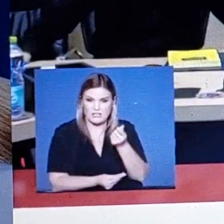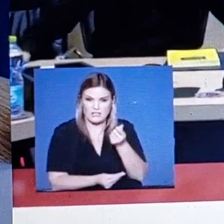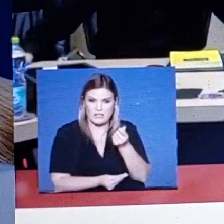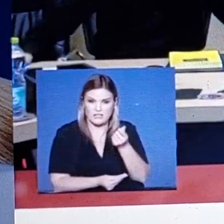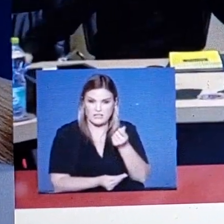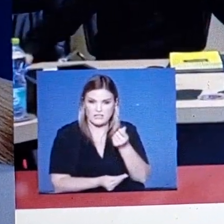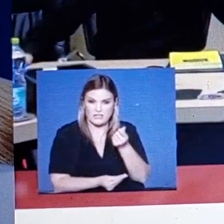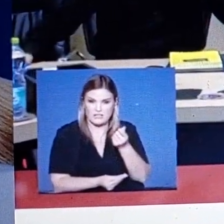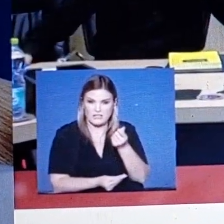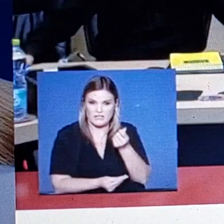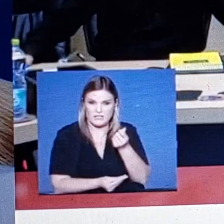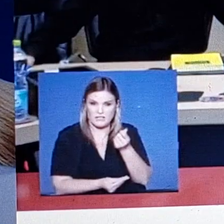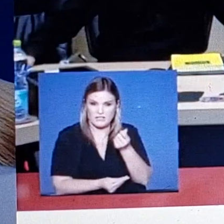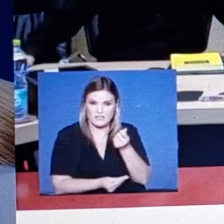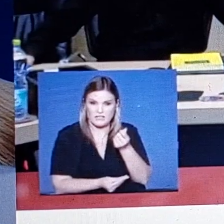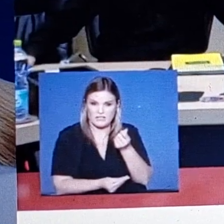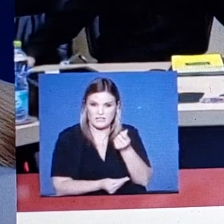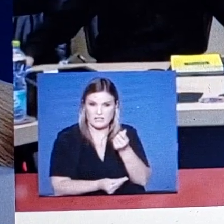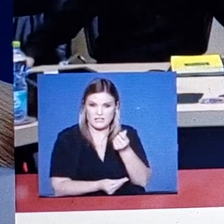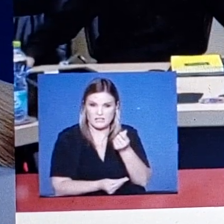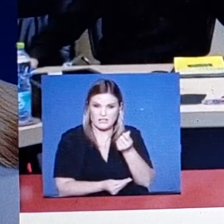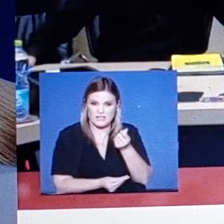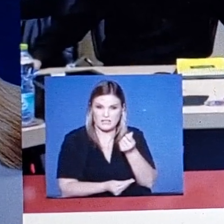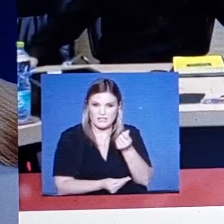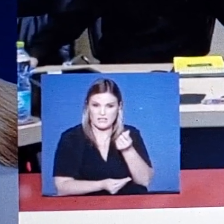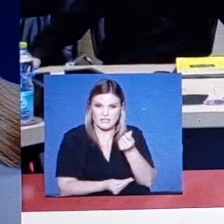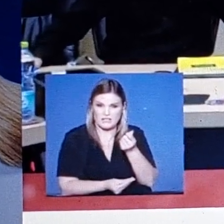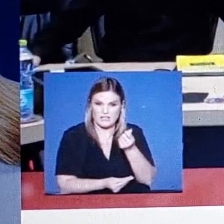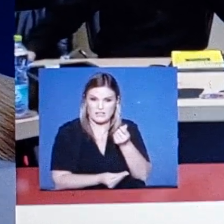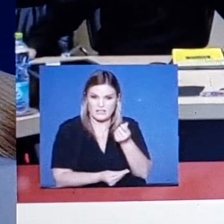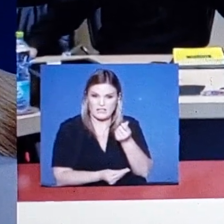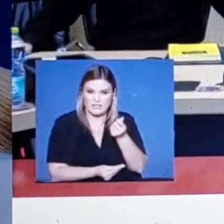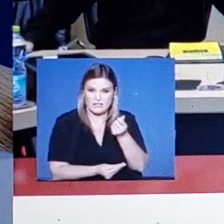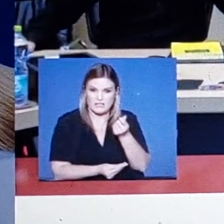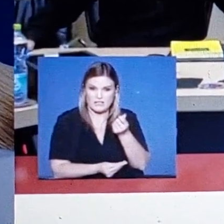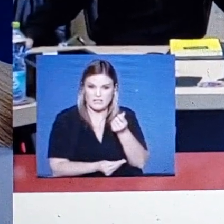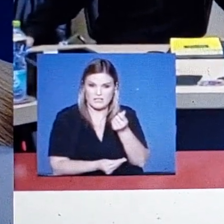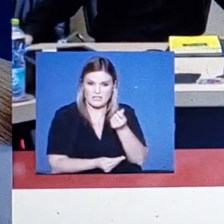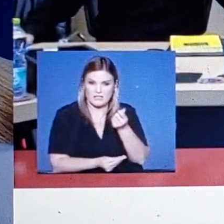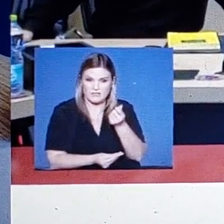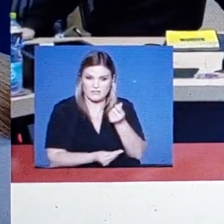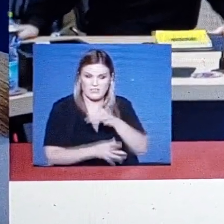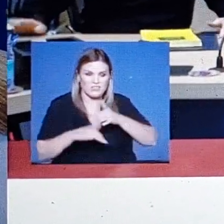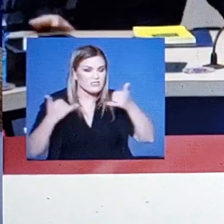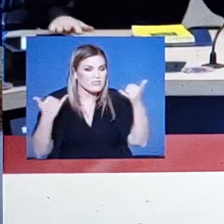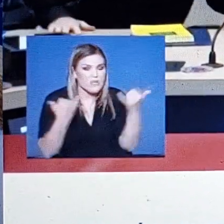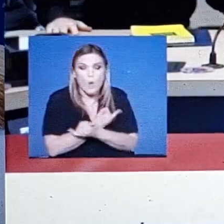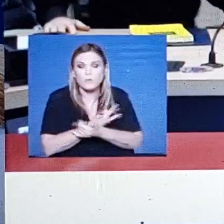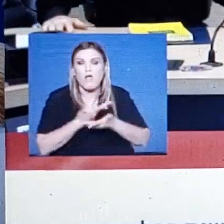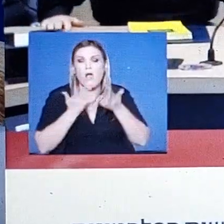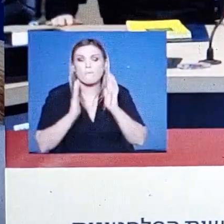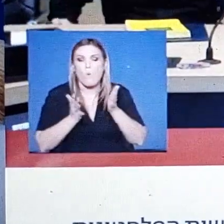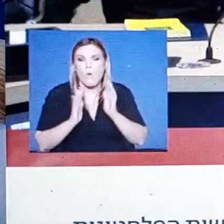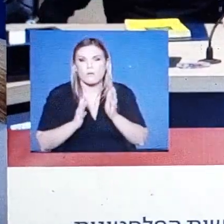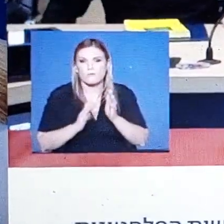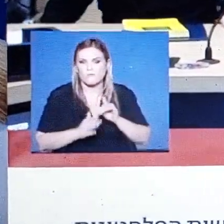et lui dit que sa position par rapport à la transmission de l'argent est une faute grave.